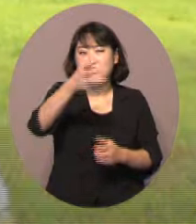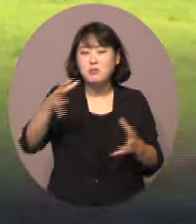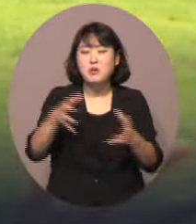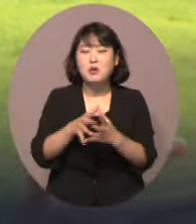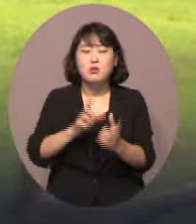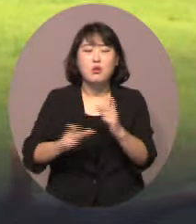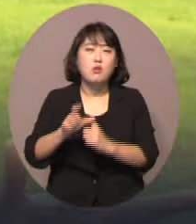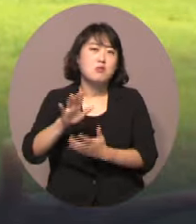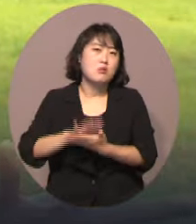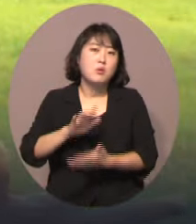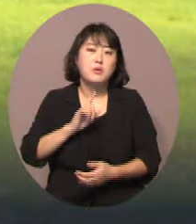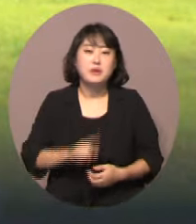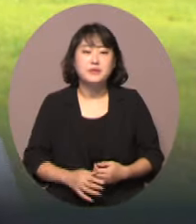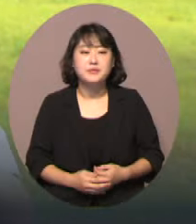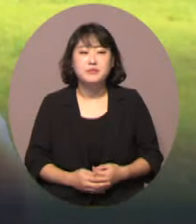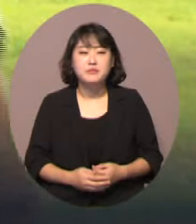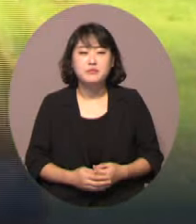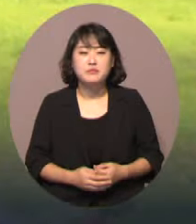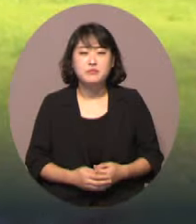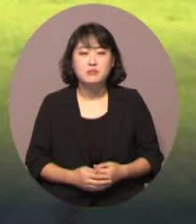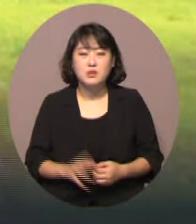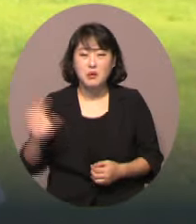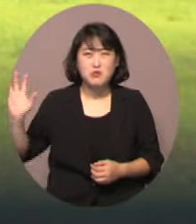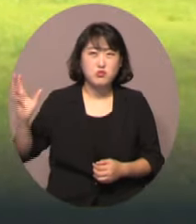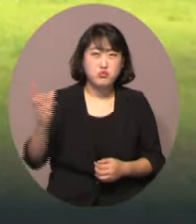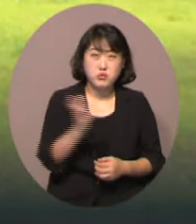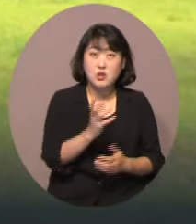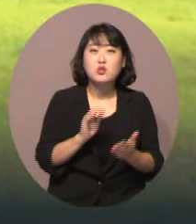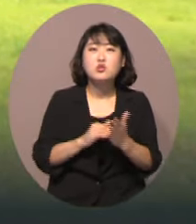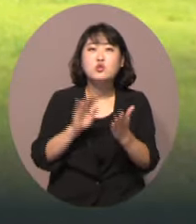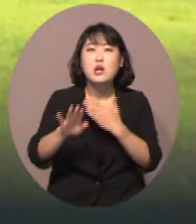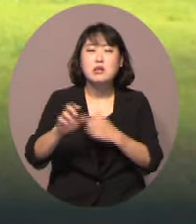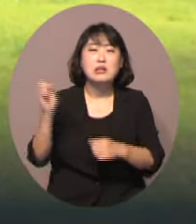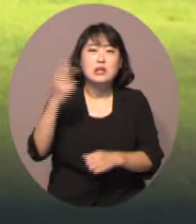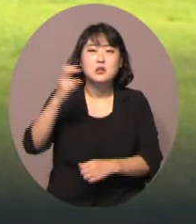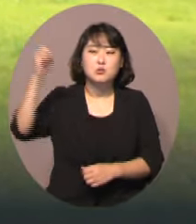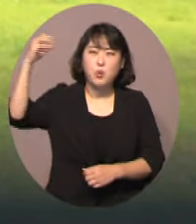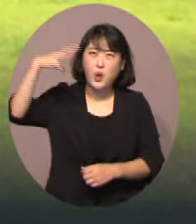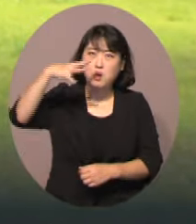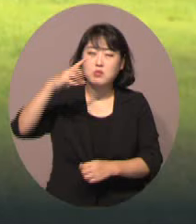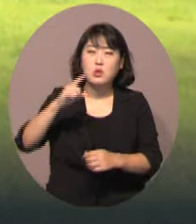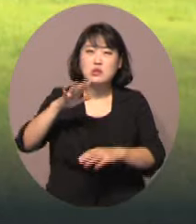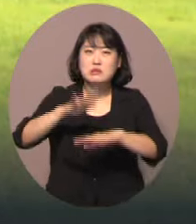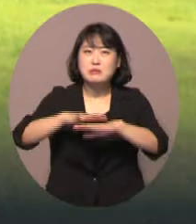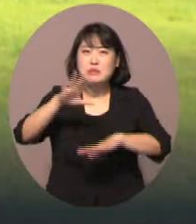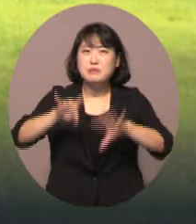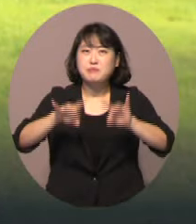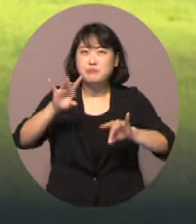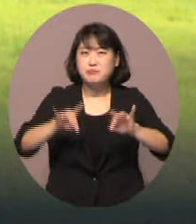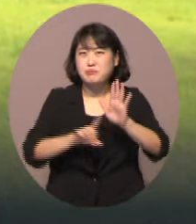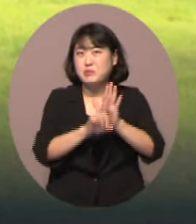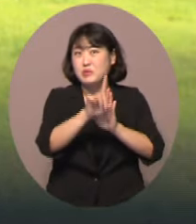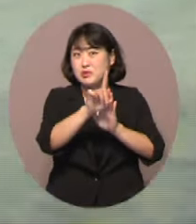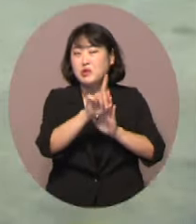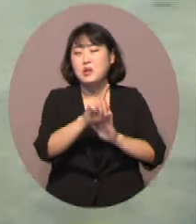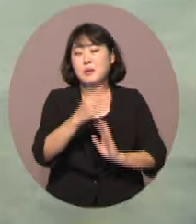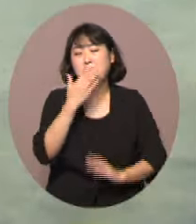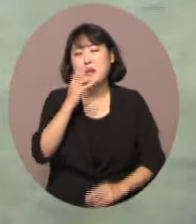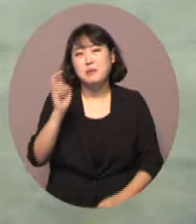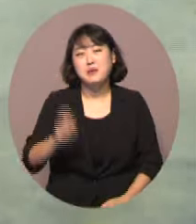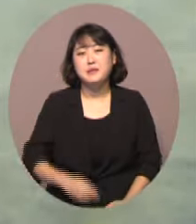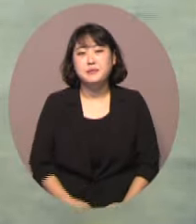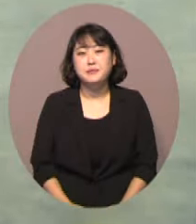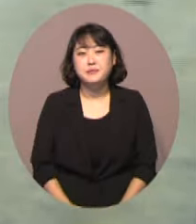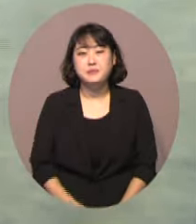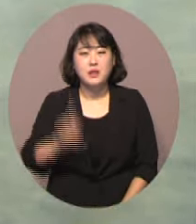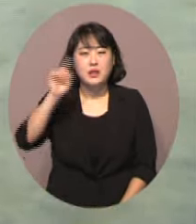더위를 완전히 해소시키는 건 아니라서 태풍이 통과한 다음에 다시 폭염이랑 높은 습도로 열대야는 지속될 것으로 보고 있습니다.